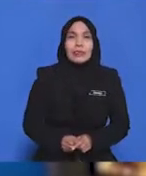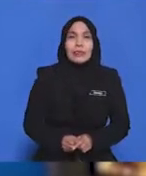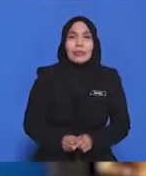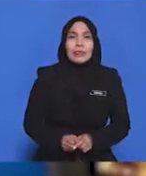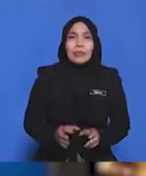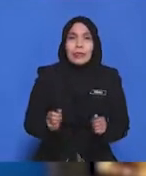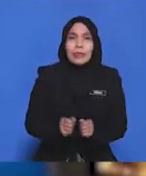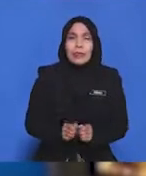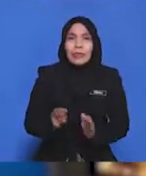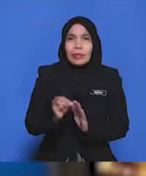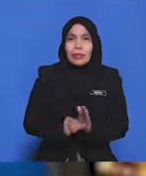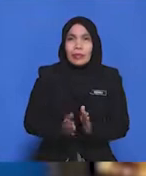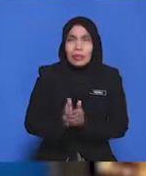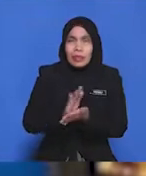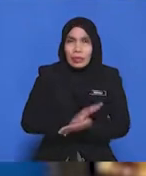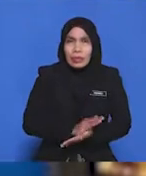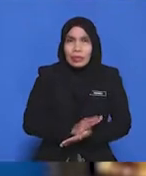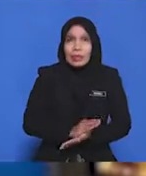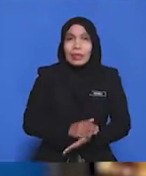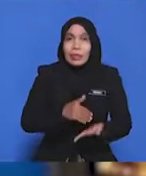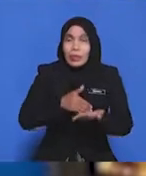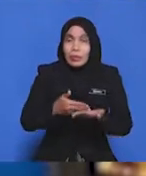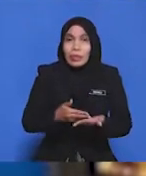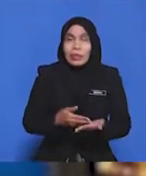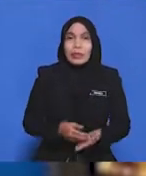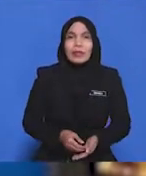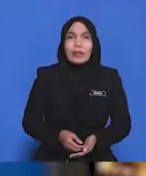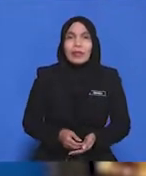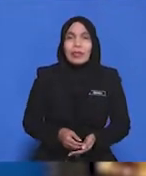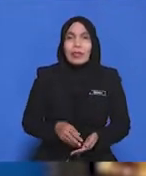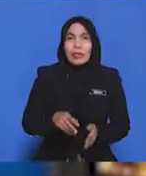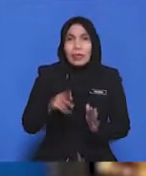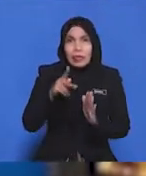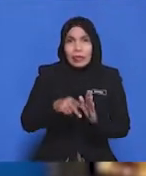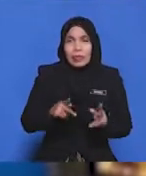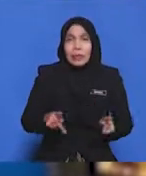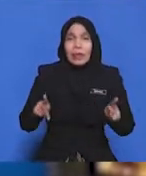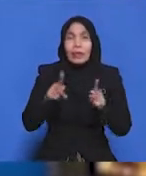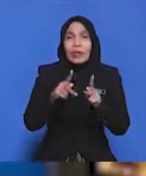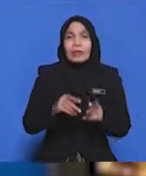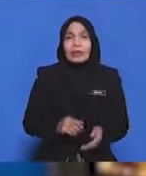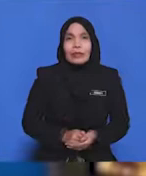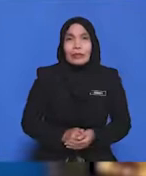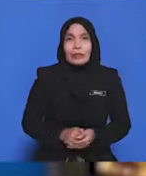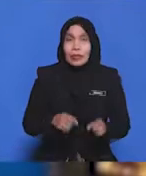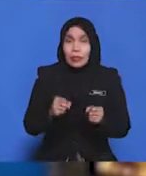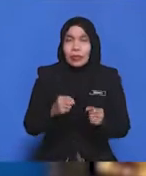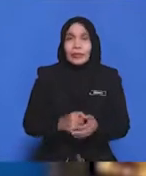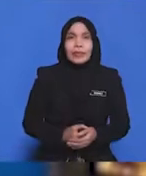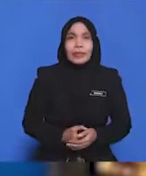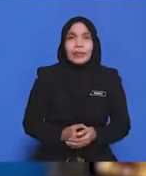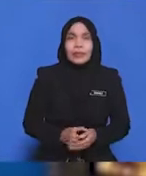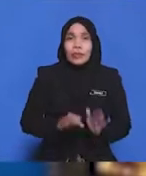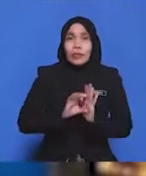sebahagian daripada keperluan institusi sukan tersebut. Sebagai contoh, seseorang